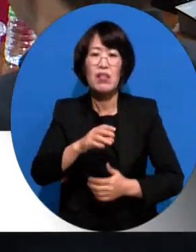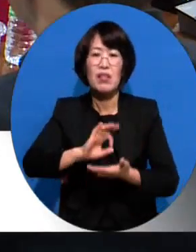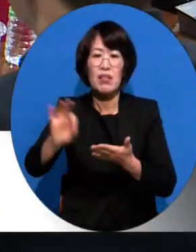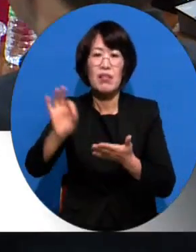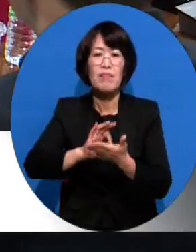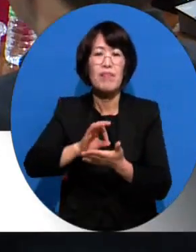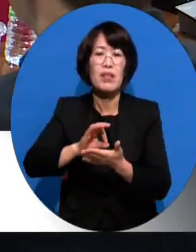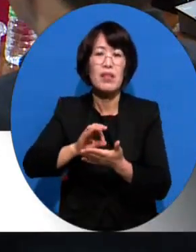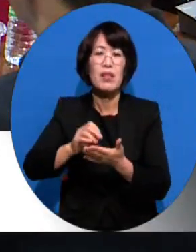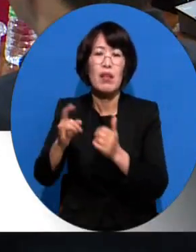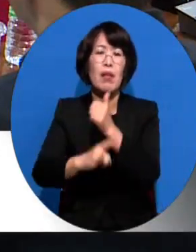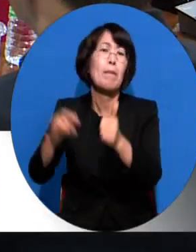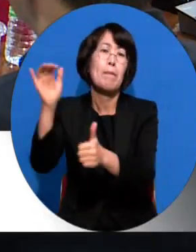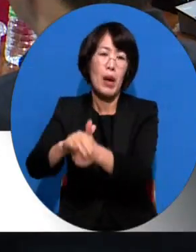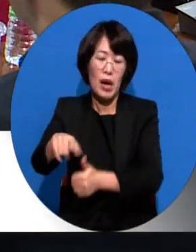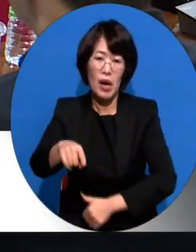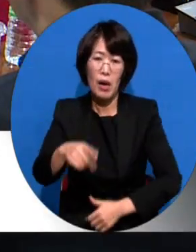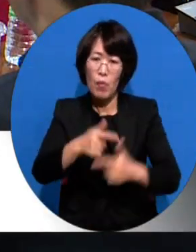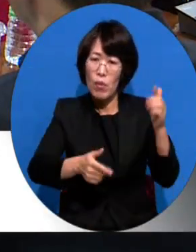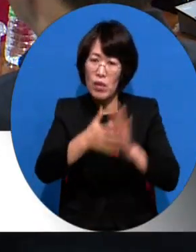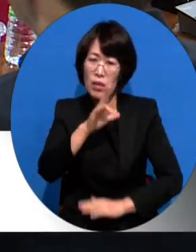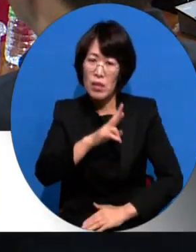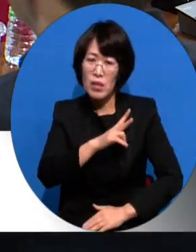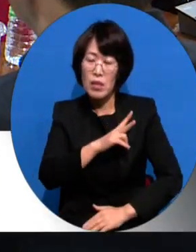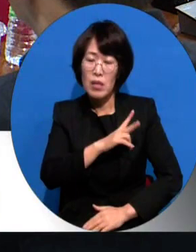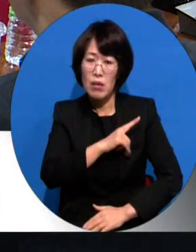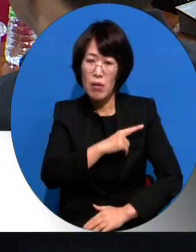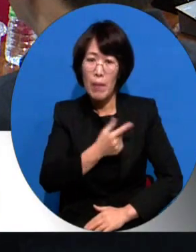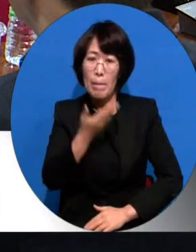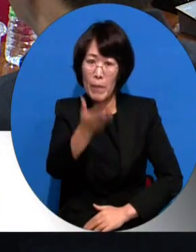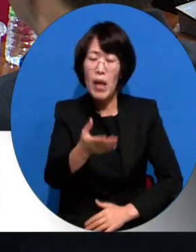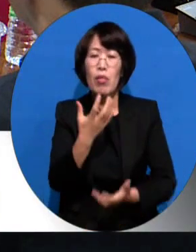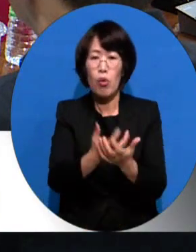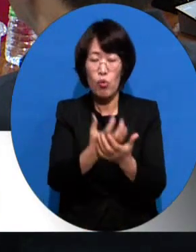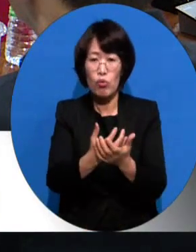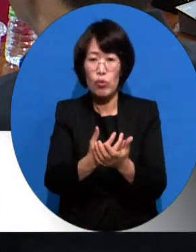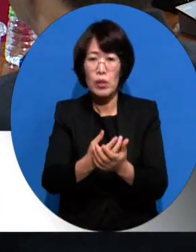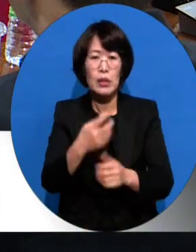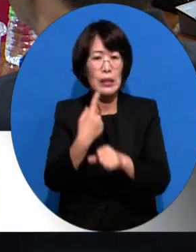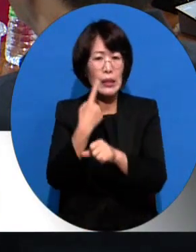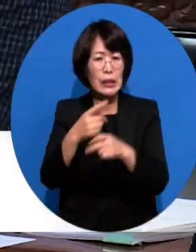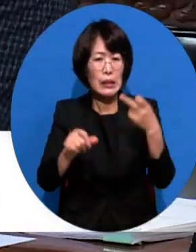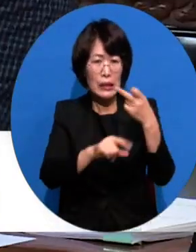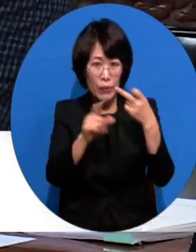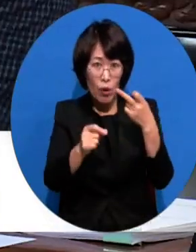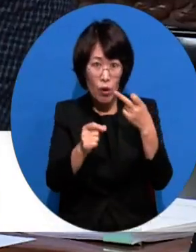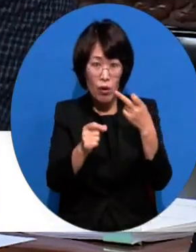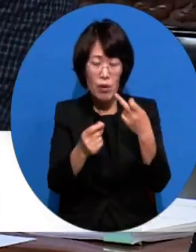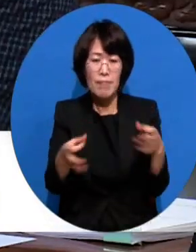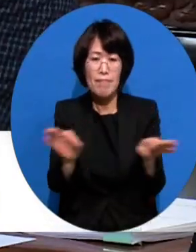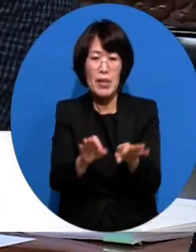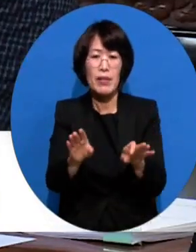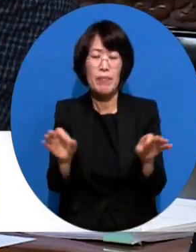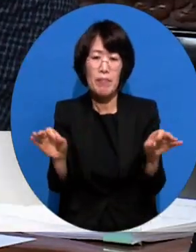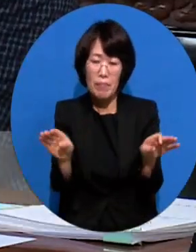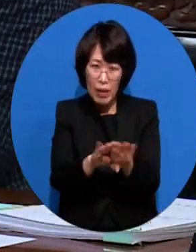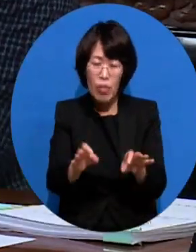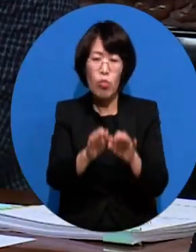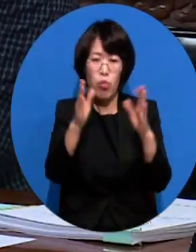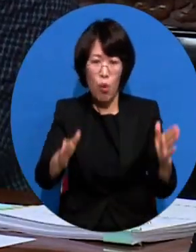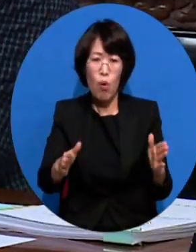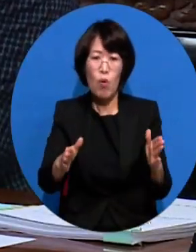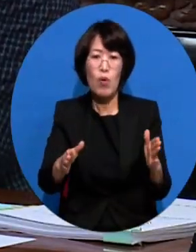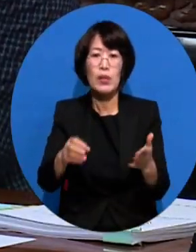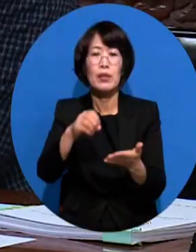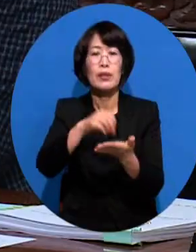예결위에 위임했습니다. 또 목포시의회에 제출된 시내버스 예산에는 작년 12월부터 이루어진 미운행 기간이